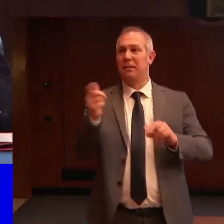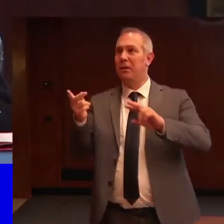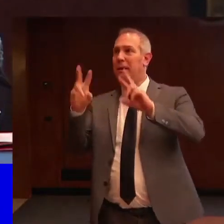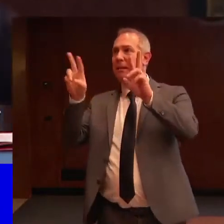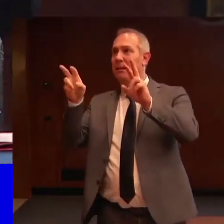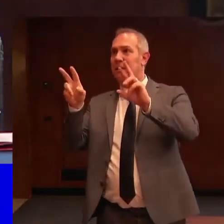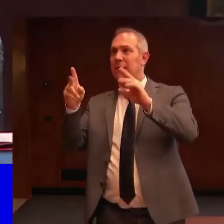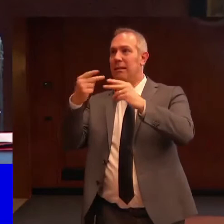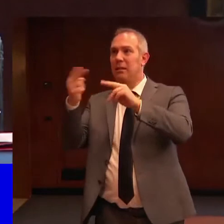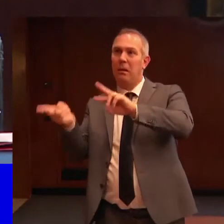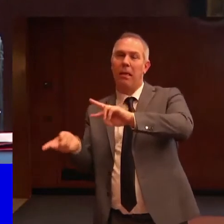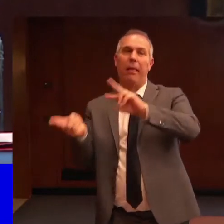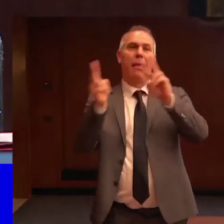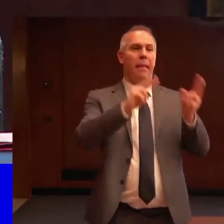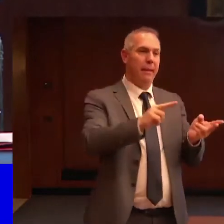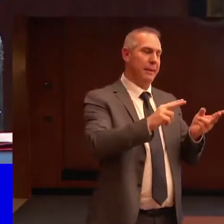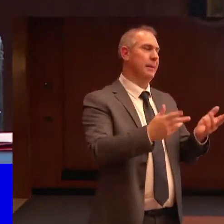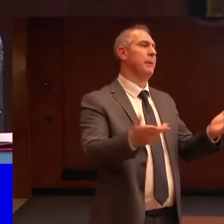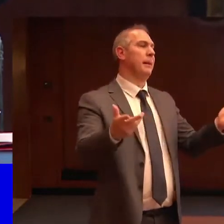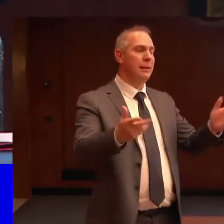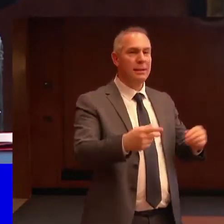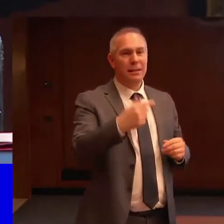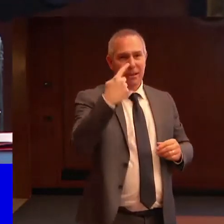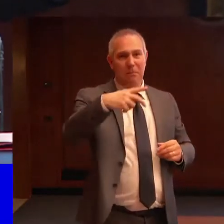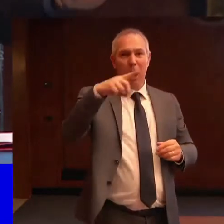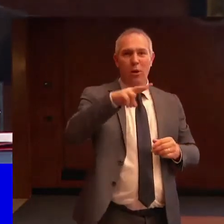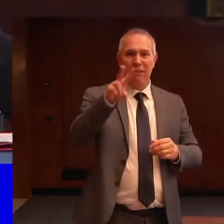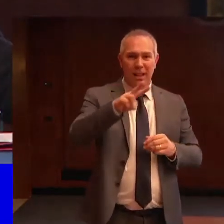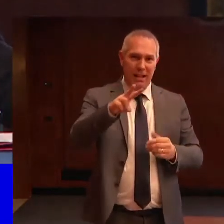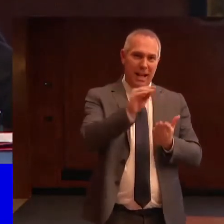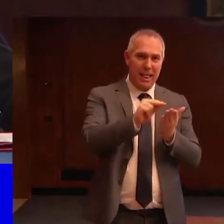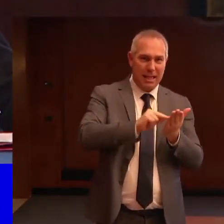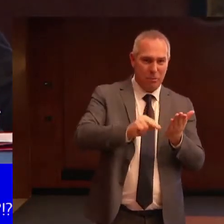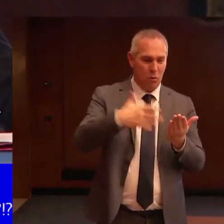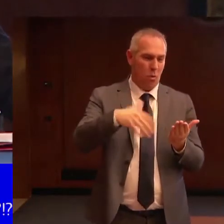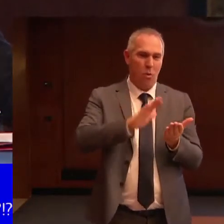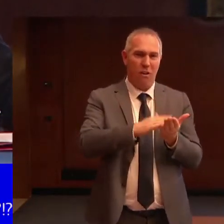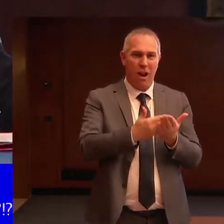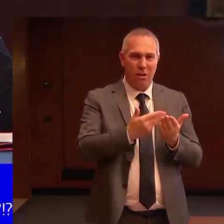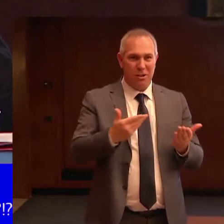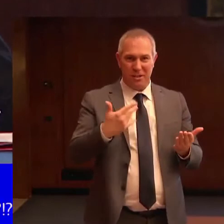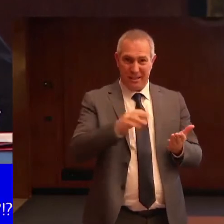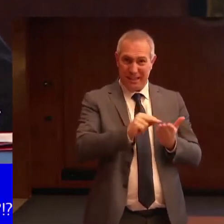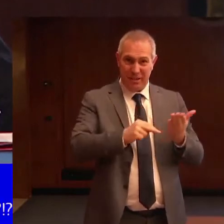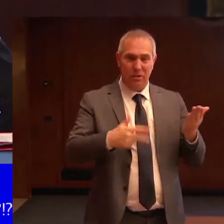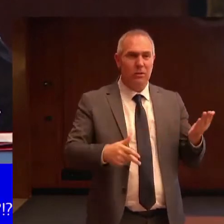Benigni, ma come sa benissimo Paola Balanga, che ha scritto un prezioso libro su Truffaut,